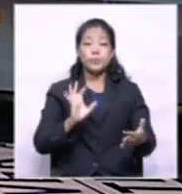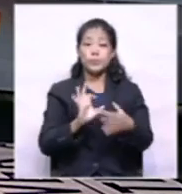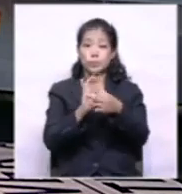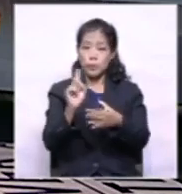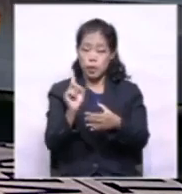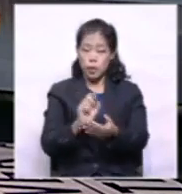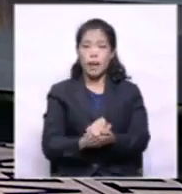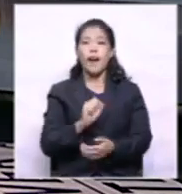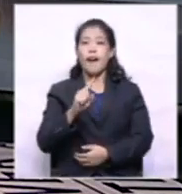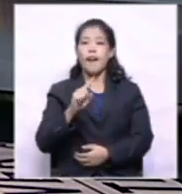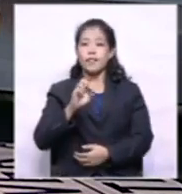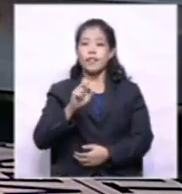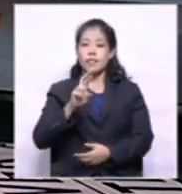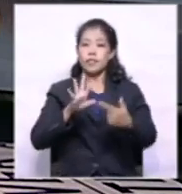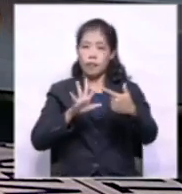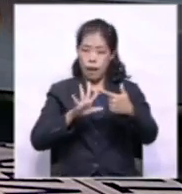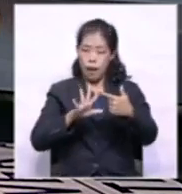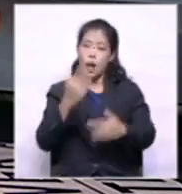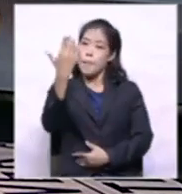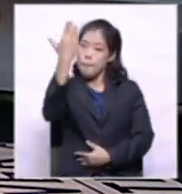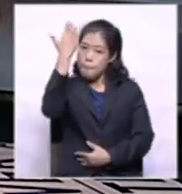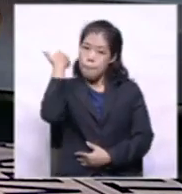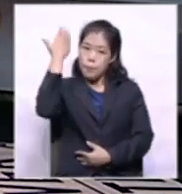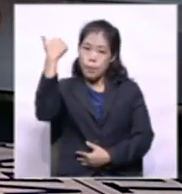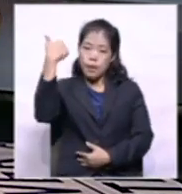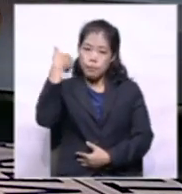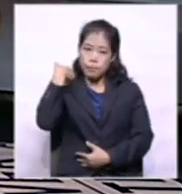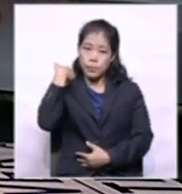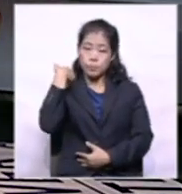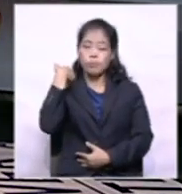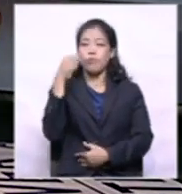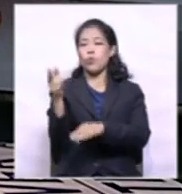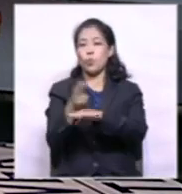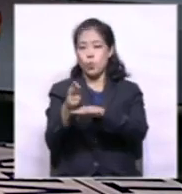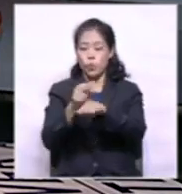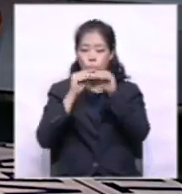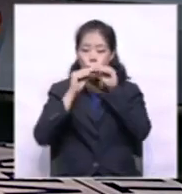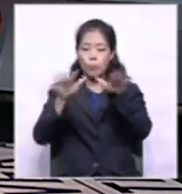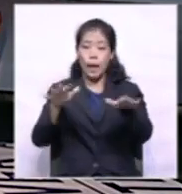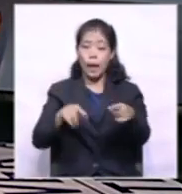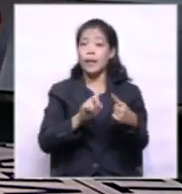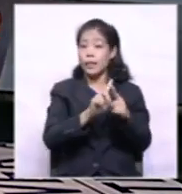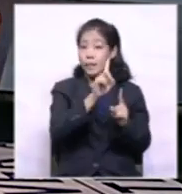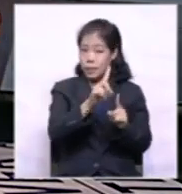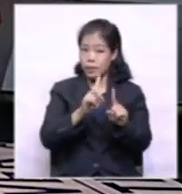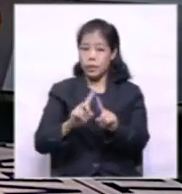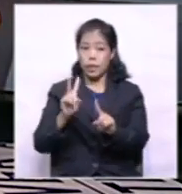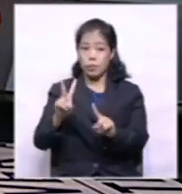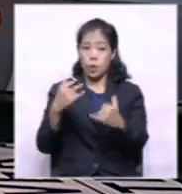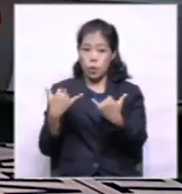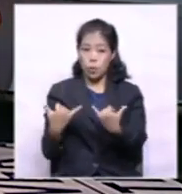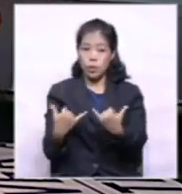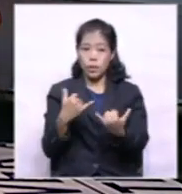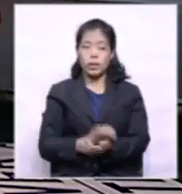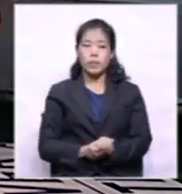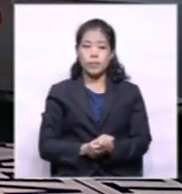คุณศิระเจนจาคะเนี่ยนะครับซึ่งเมื่อวานนี้เนี่ยมีคลิปกลาง1วันนี้มีคลิปกลาง2ซึ่งเกิดขึ้นกล